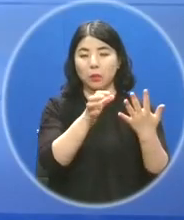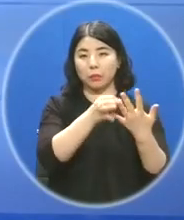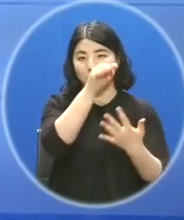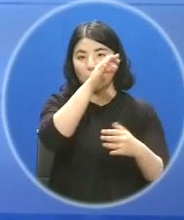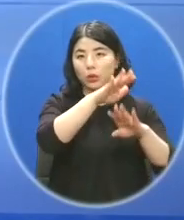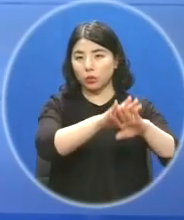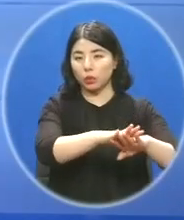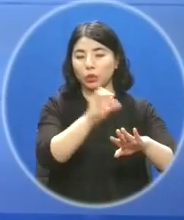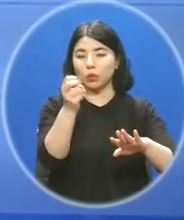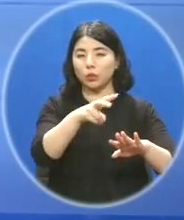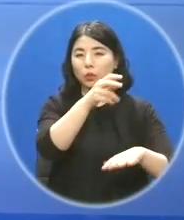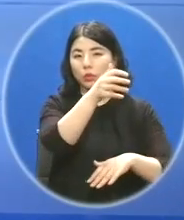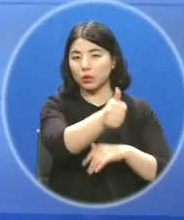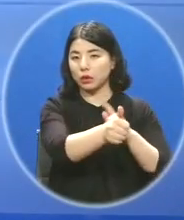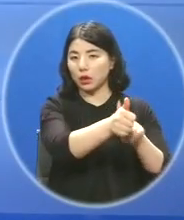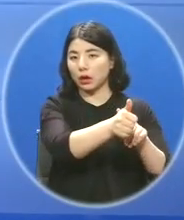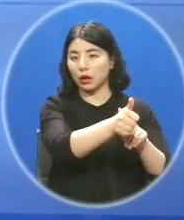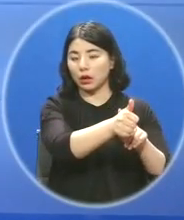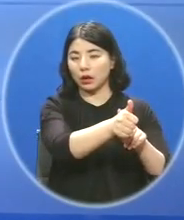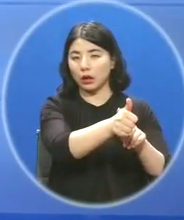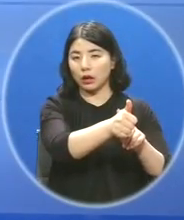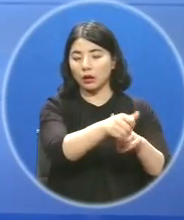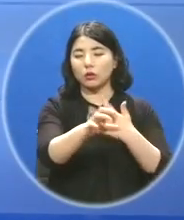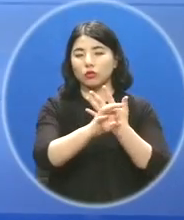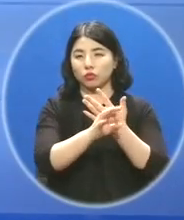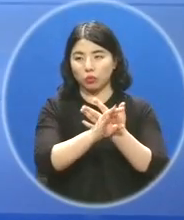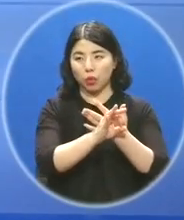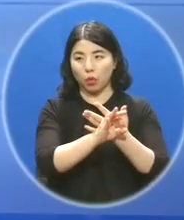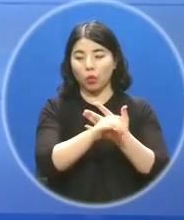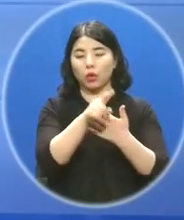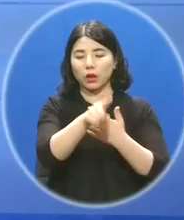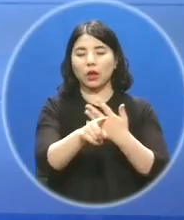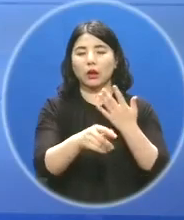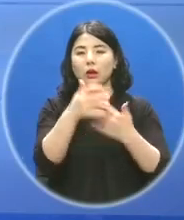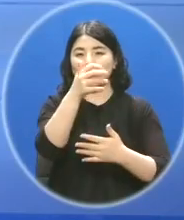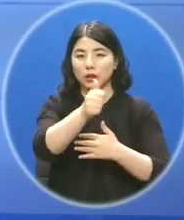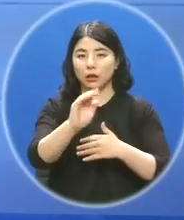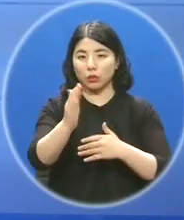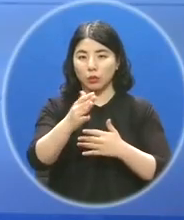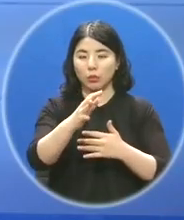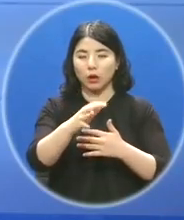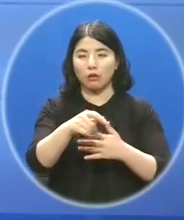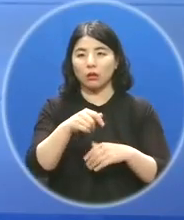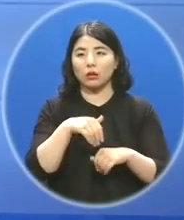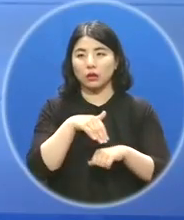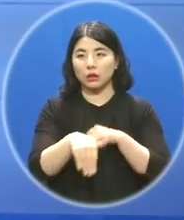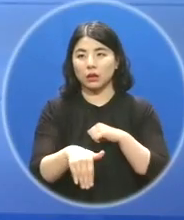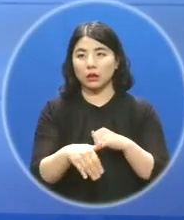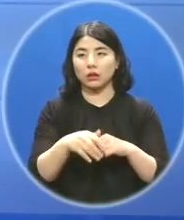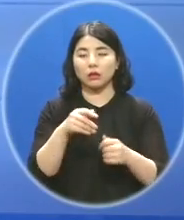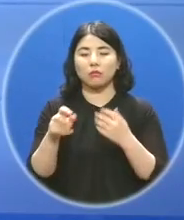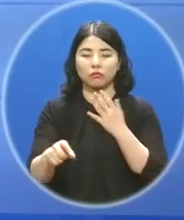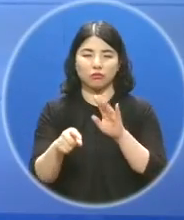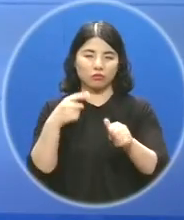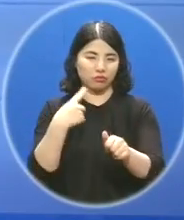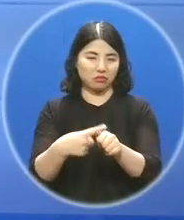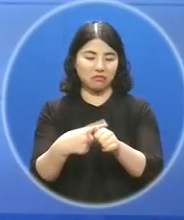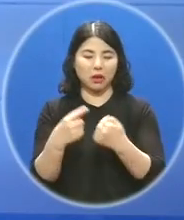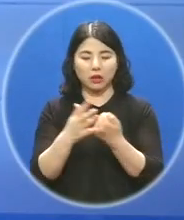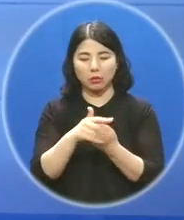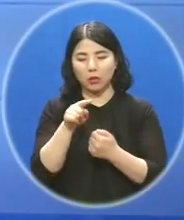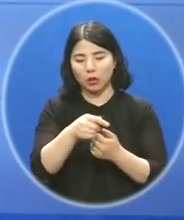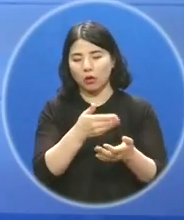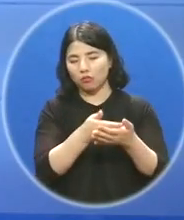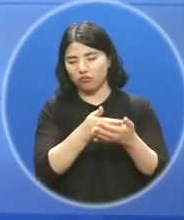선출하고 그 의장을 그 후보가 의장이 되는 이러한 어떤 요식적인 행위 아니냐 이제 이러한 그 비판에 사실상 그 좀